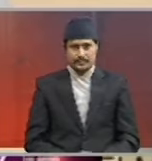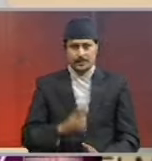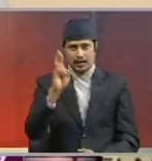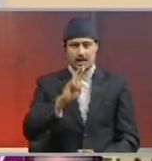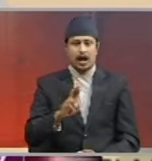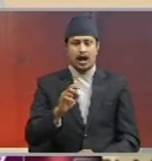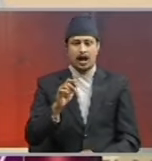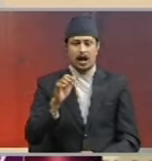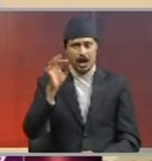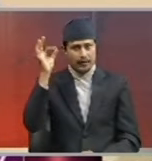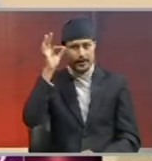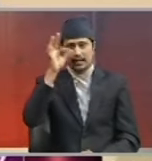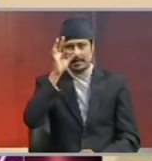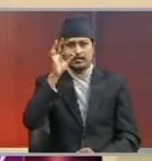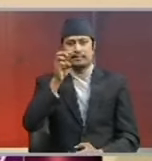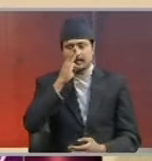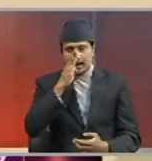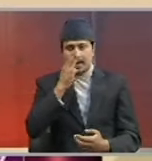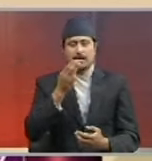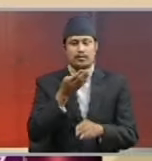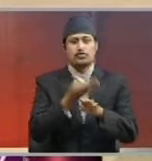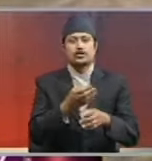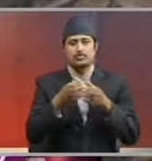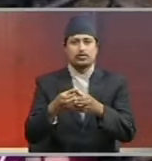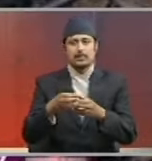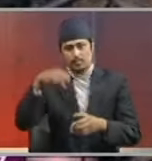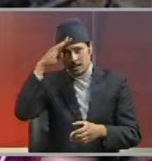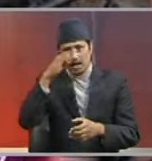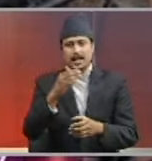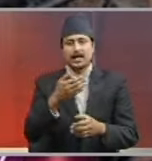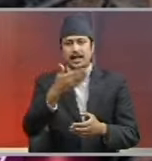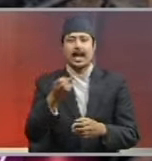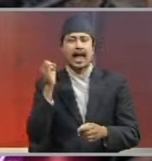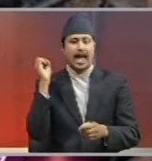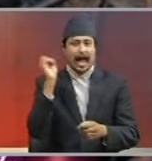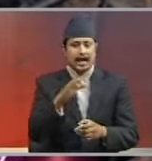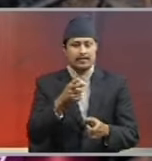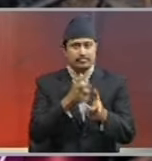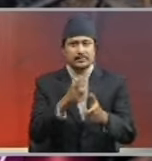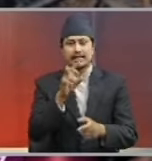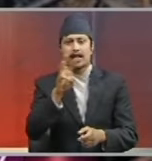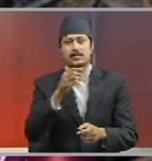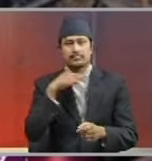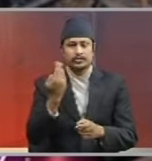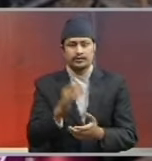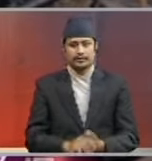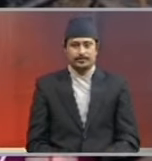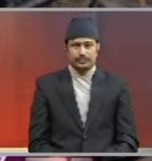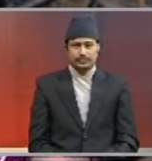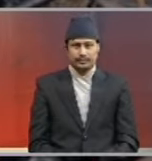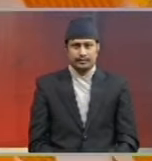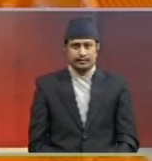र अफगानिस्तानको खेलमदमा विद्रोही समूहद्वारा प्रहरीमाथि आक्रमण, कम्तीमा 13 जनाको मृत्यु।